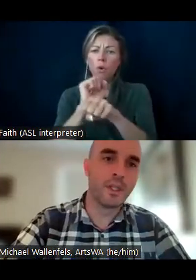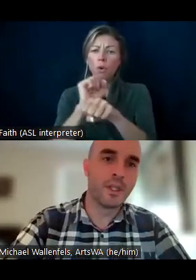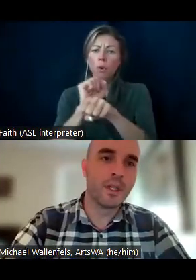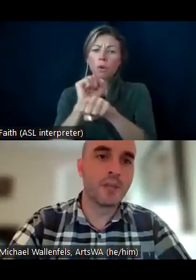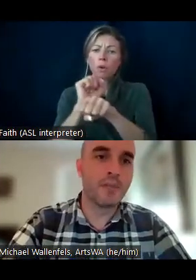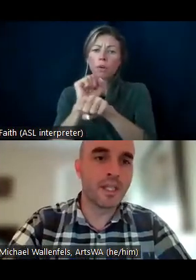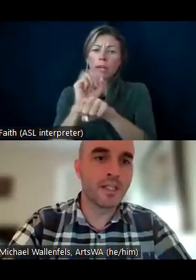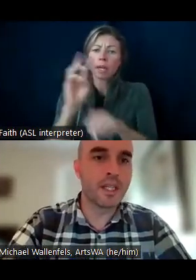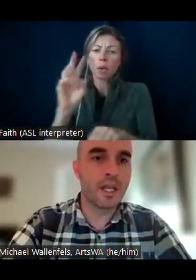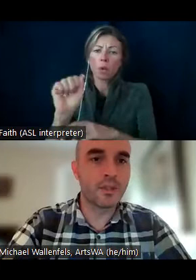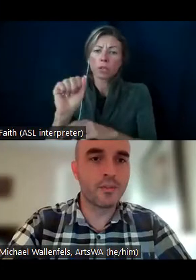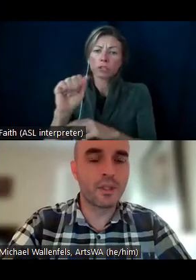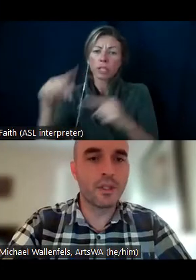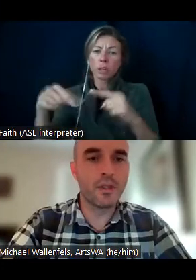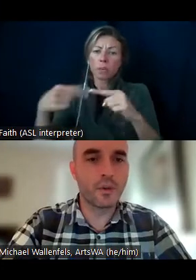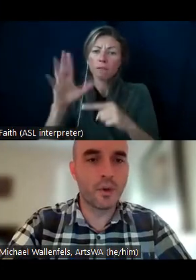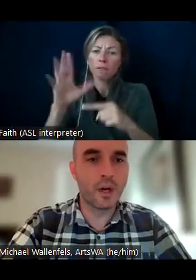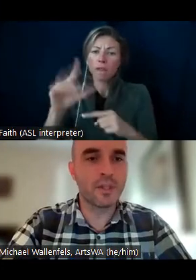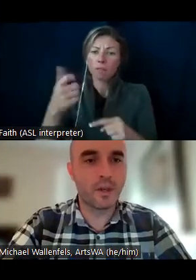이 그랜트를 제공하고 있습니다.